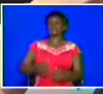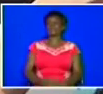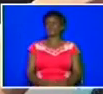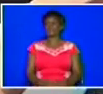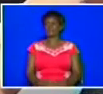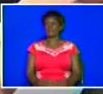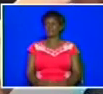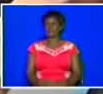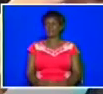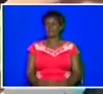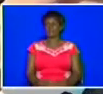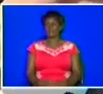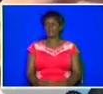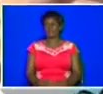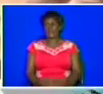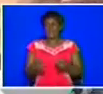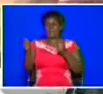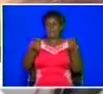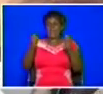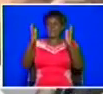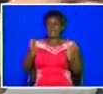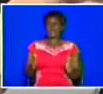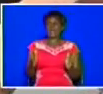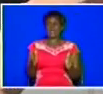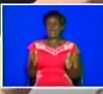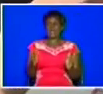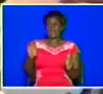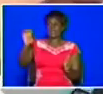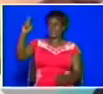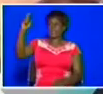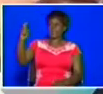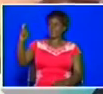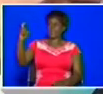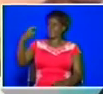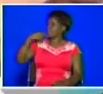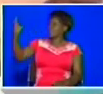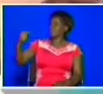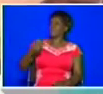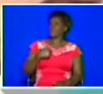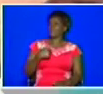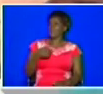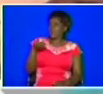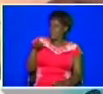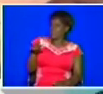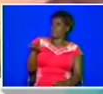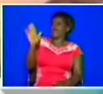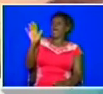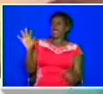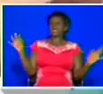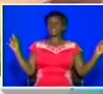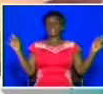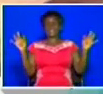Leo na bank manager, chief executive, na aliniambia kwamba wao wenyewe